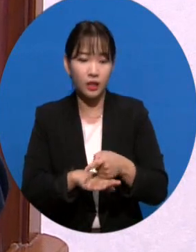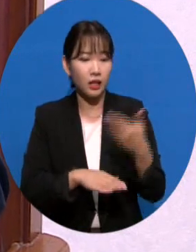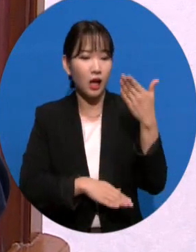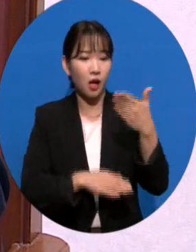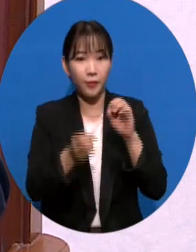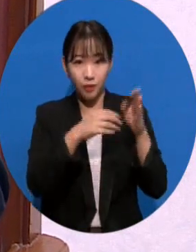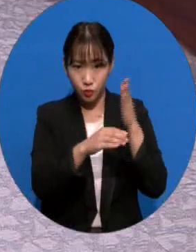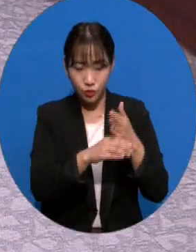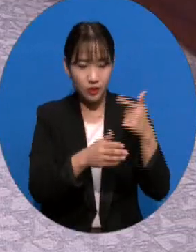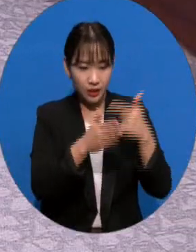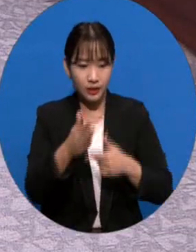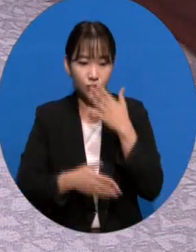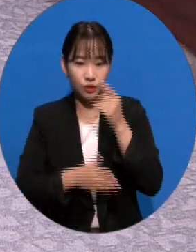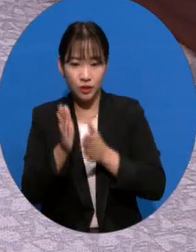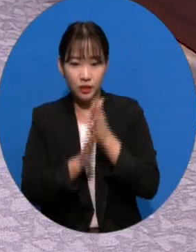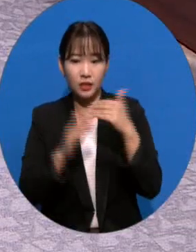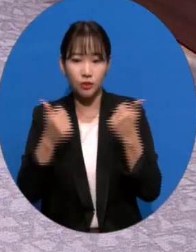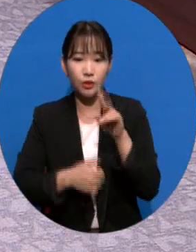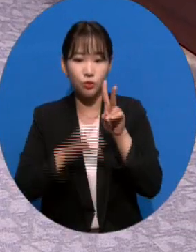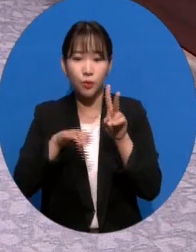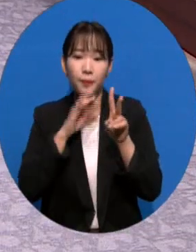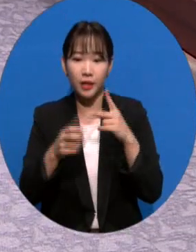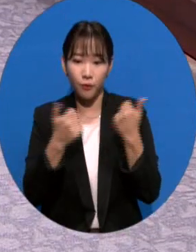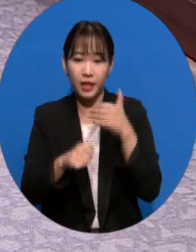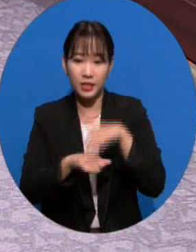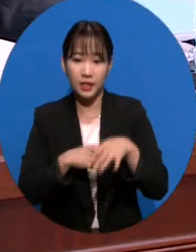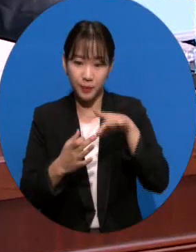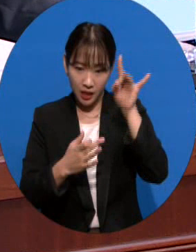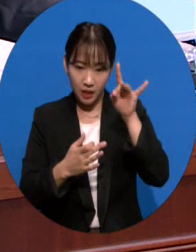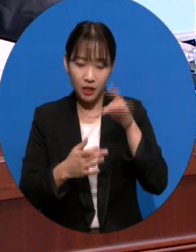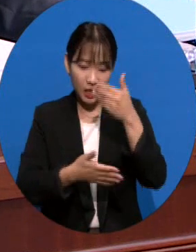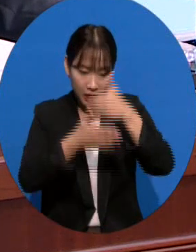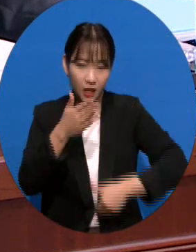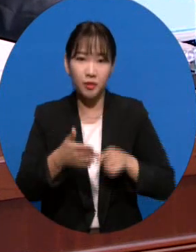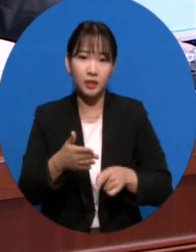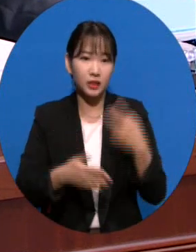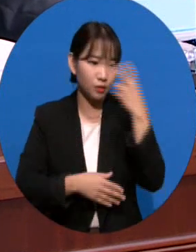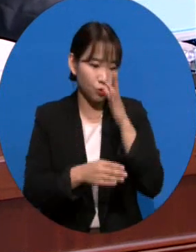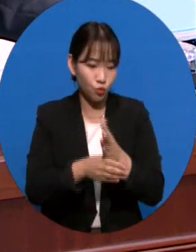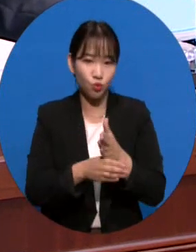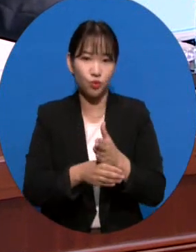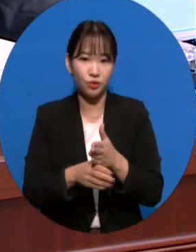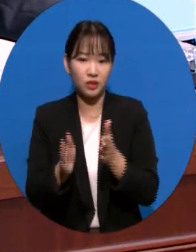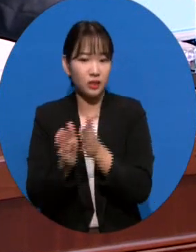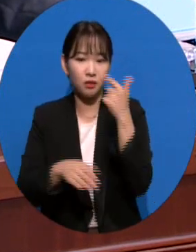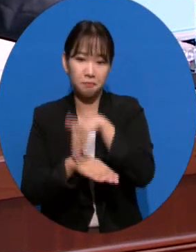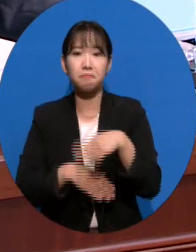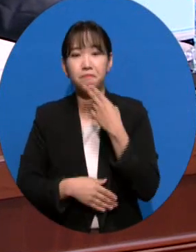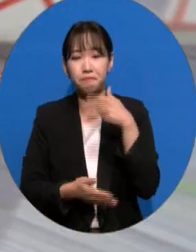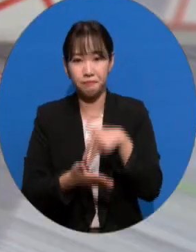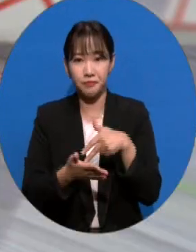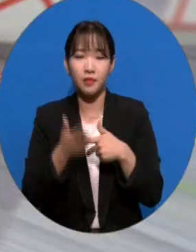강진과 순천시의회 두 곳만 회의 방식을 채택하고 있고 나머지는 검토 중이거나 시행 계획이 없다는